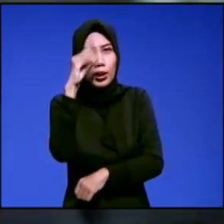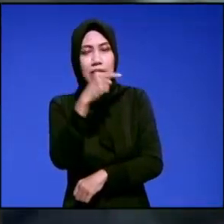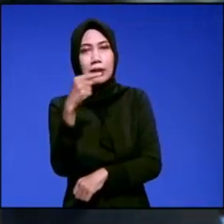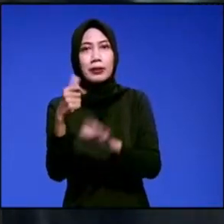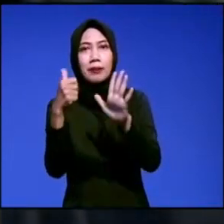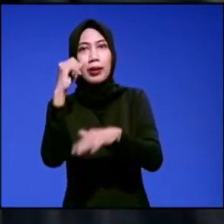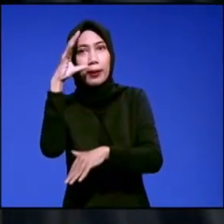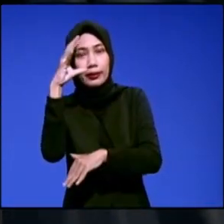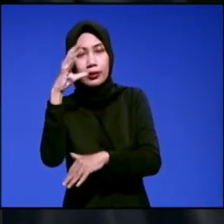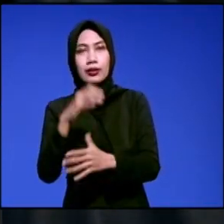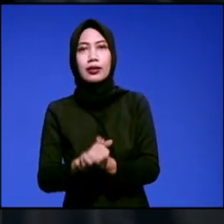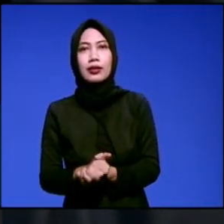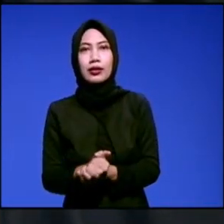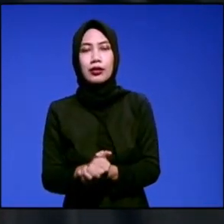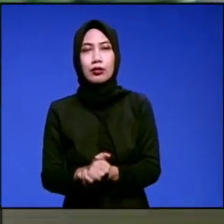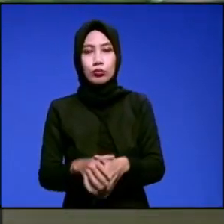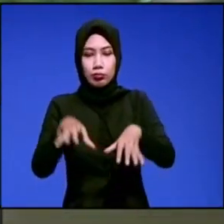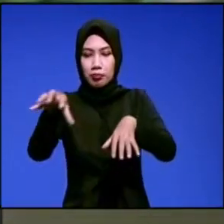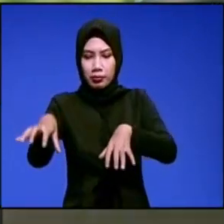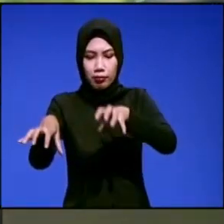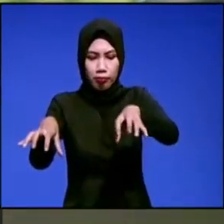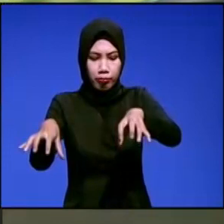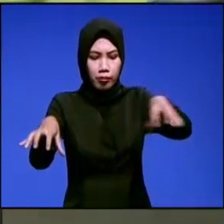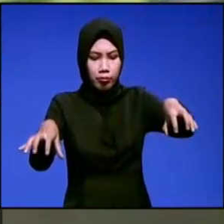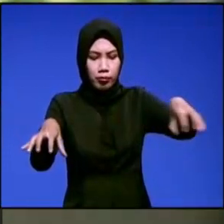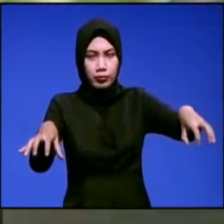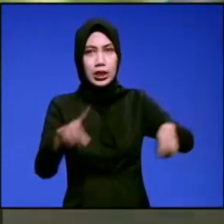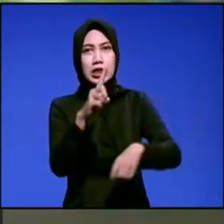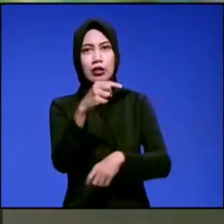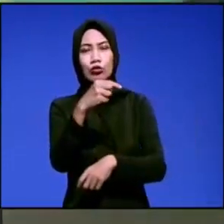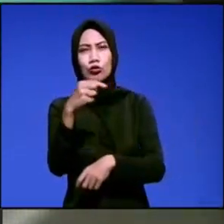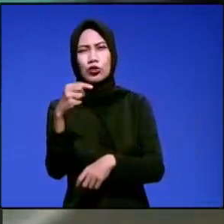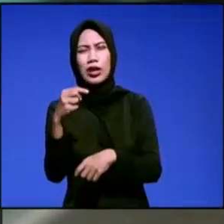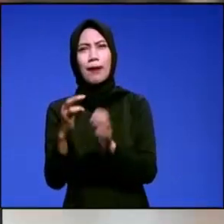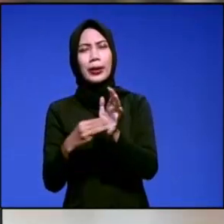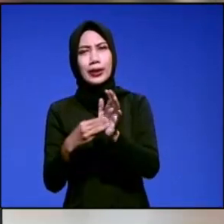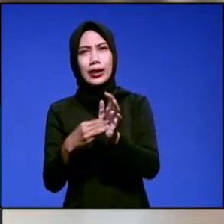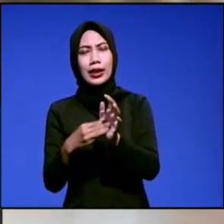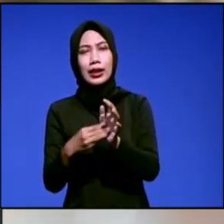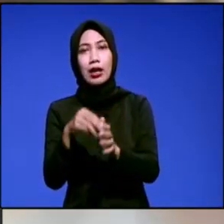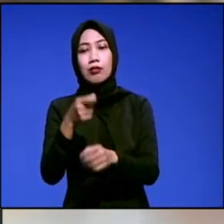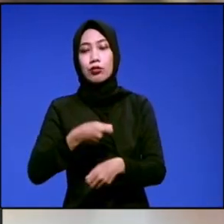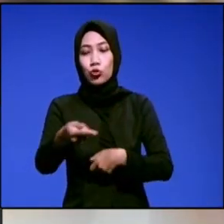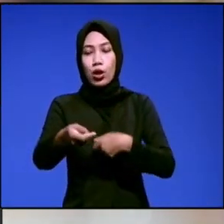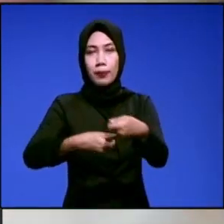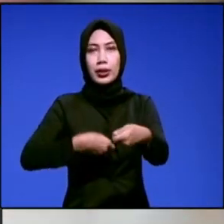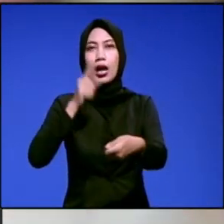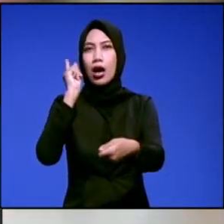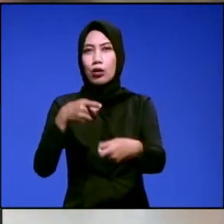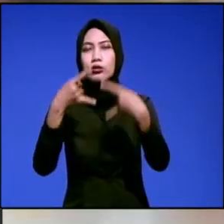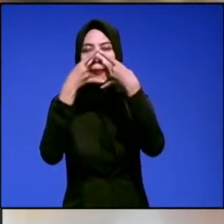pagi, Pemkot juga memberikan jarak antar lapak hingga 1,5 meter. Pembeli dan pedagang diwajibkan memakai